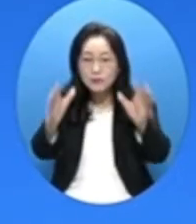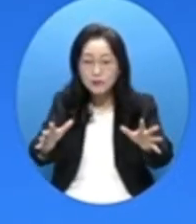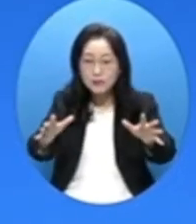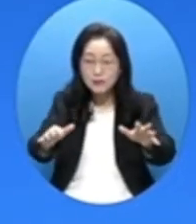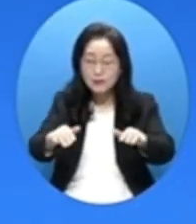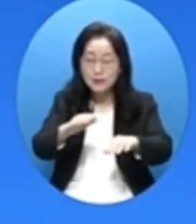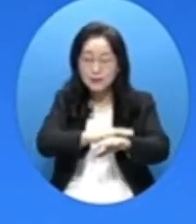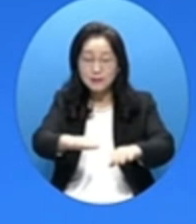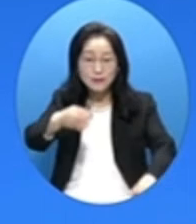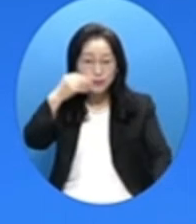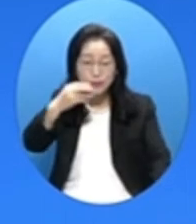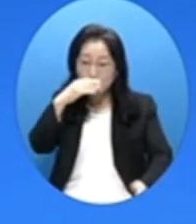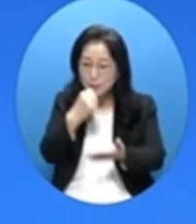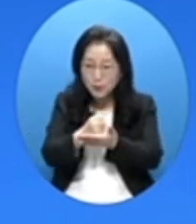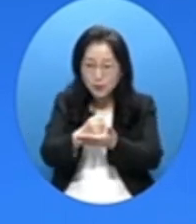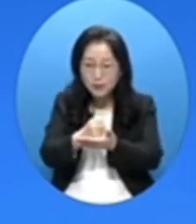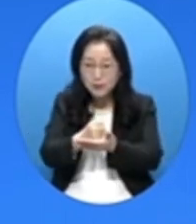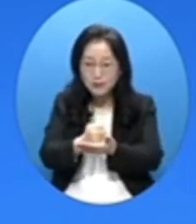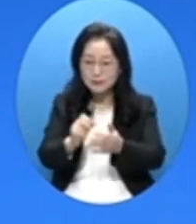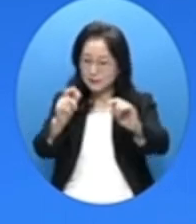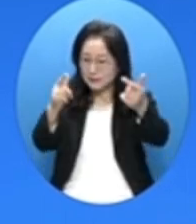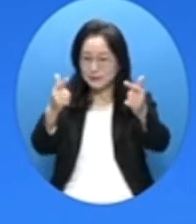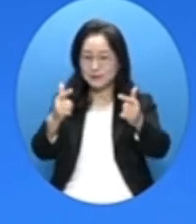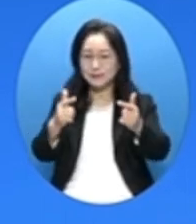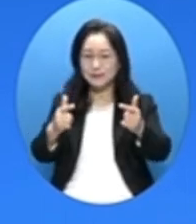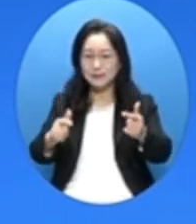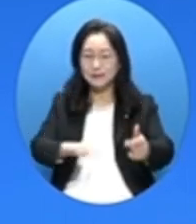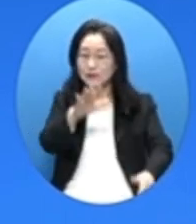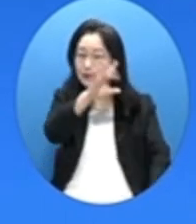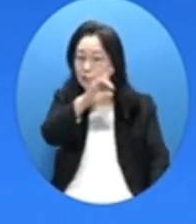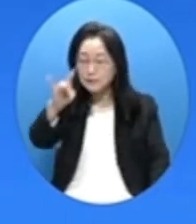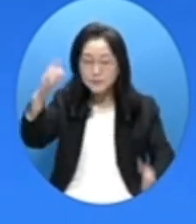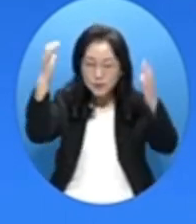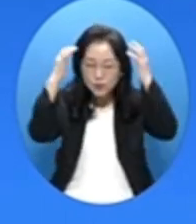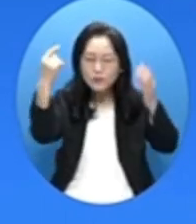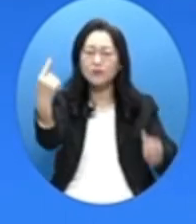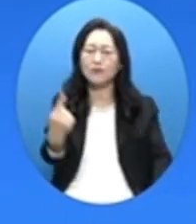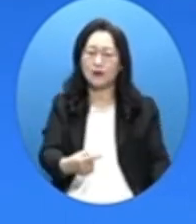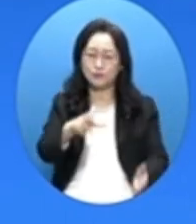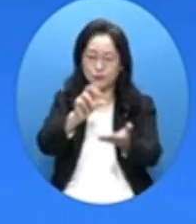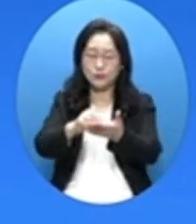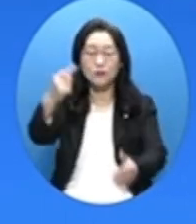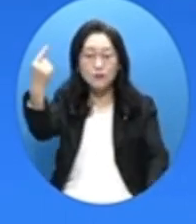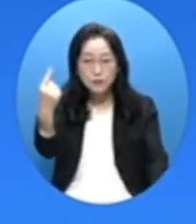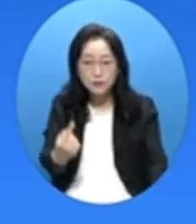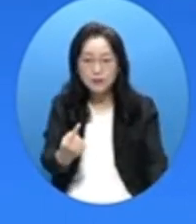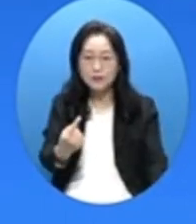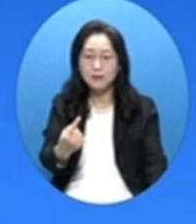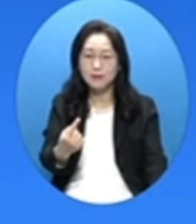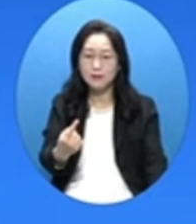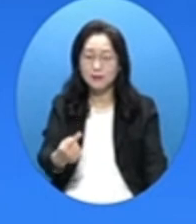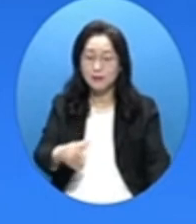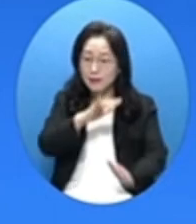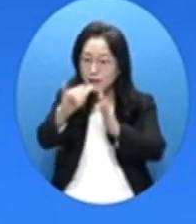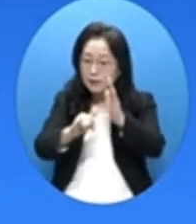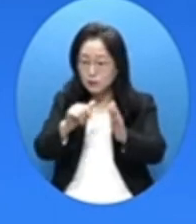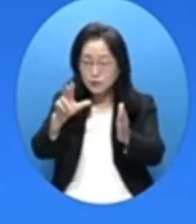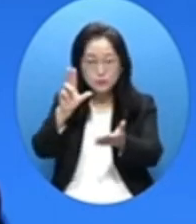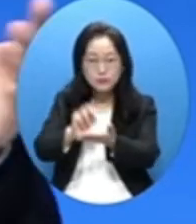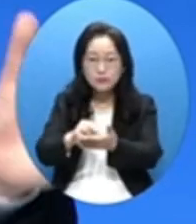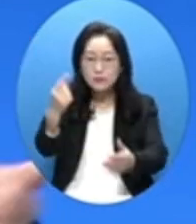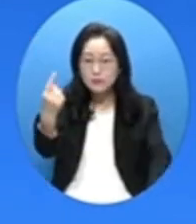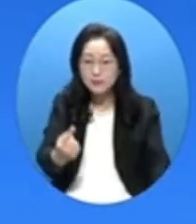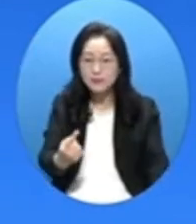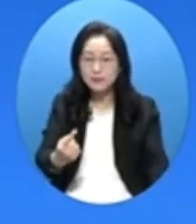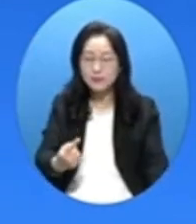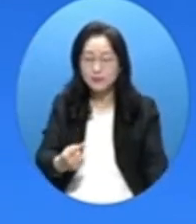모든 것이 잘 되고 형통하지 말라는 않습니다 우리의 때때로 고난이 다가옵니다 문제가 다가옵니다 가정이 오래미 다가오고